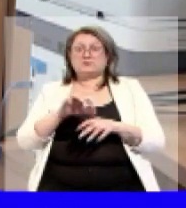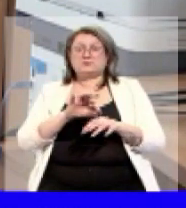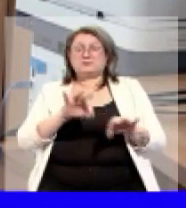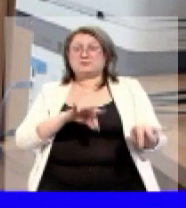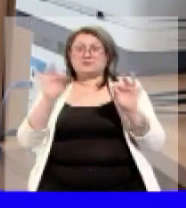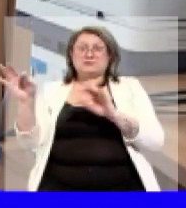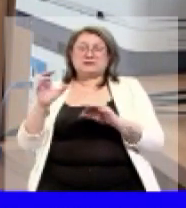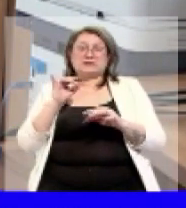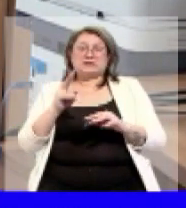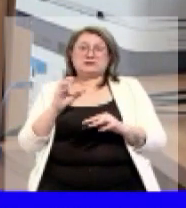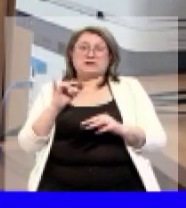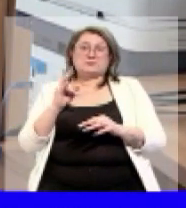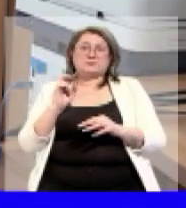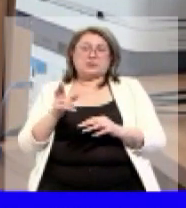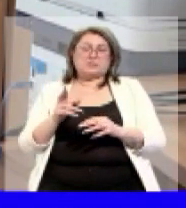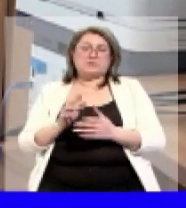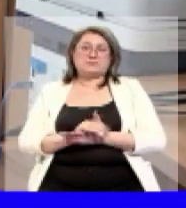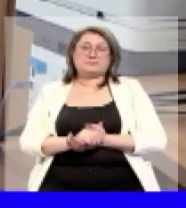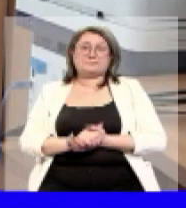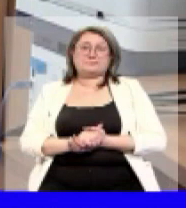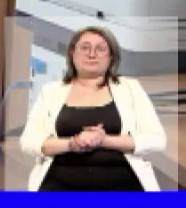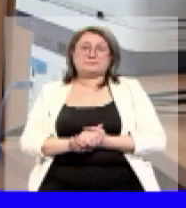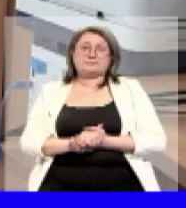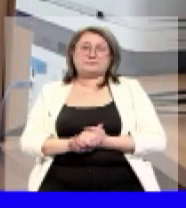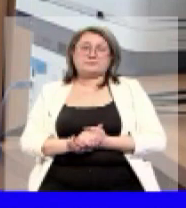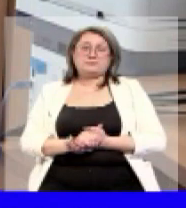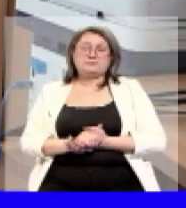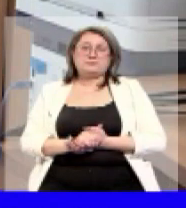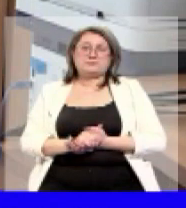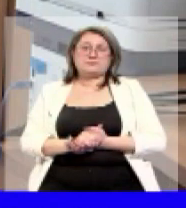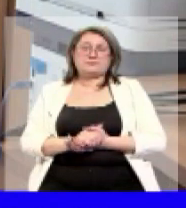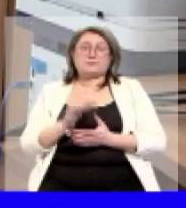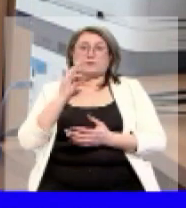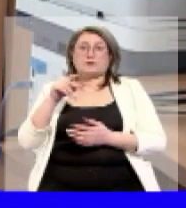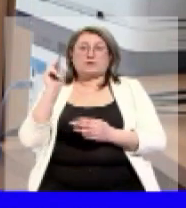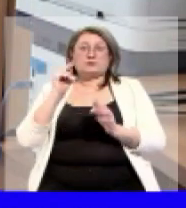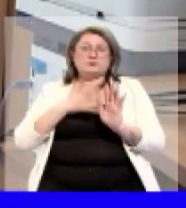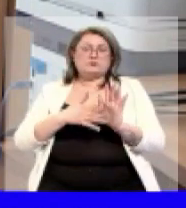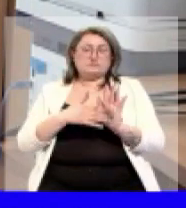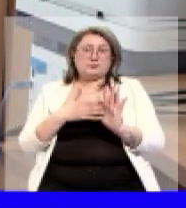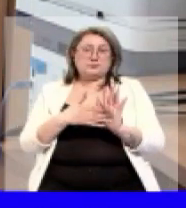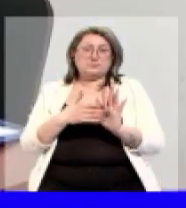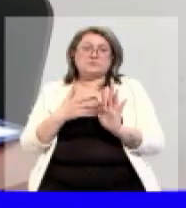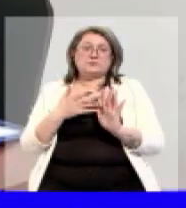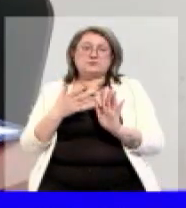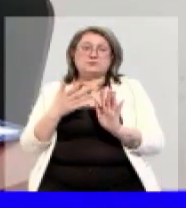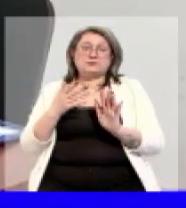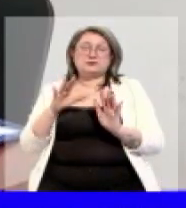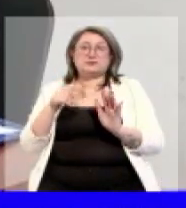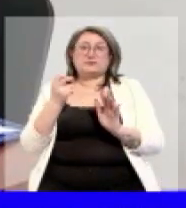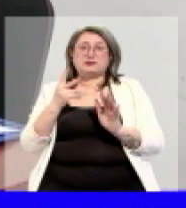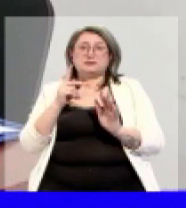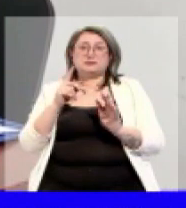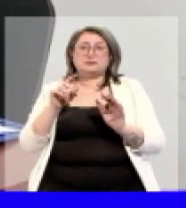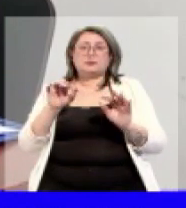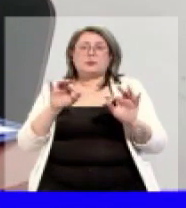оны Skills еңбек сайтына өткізеді. Одан кейін 12 модульден тұратын бастау бизнес сертификатын алуға оқиды. Қосымшаның